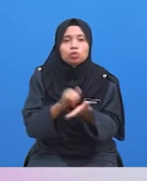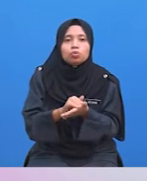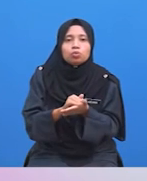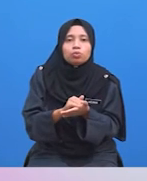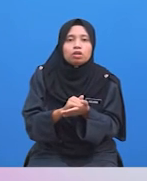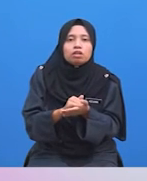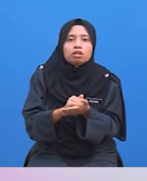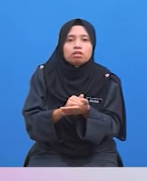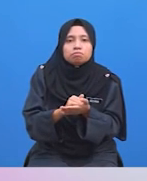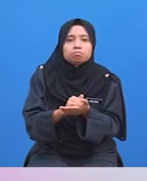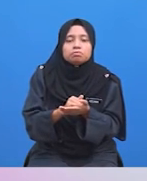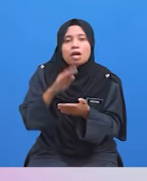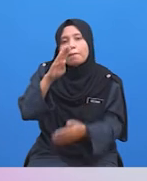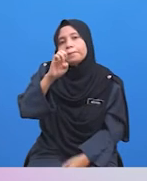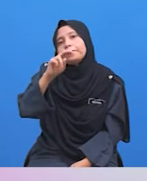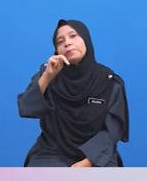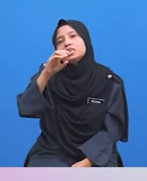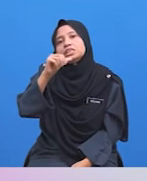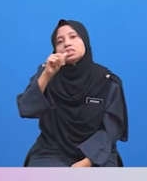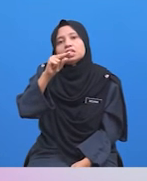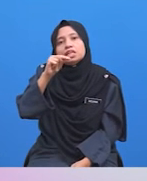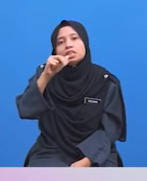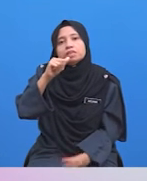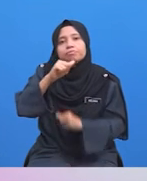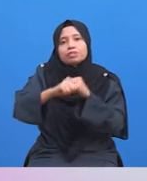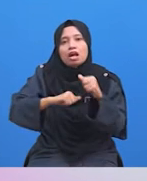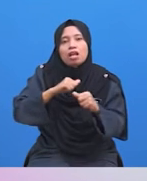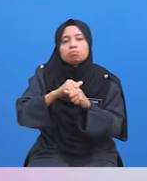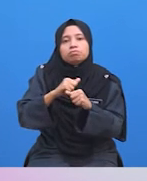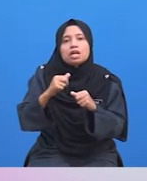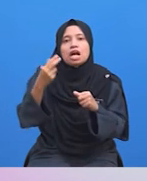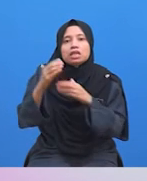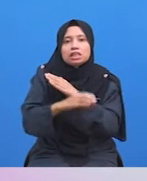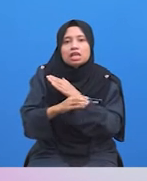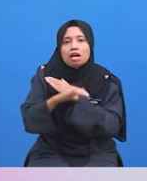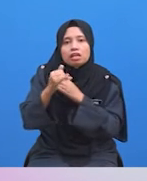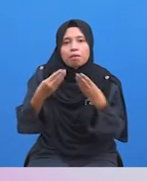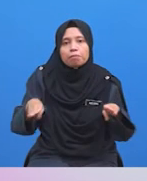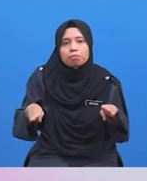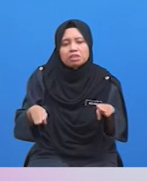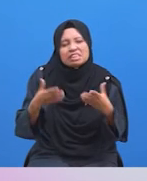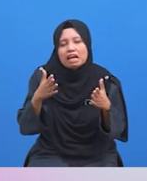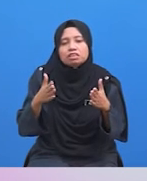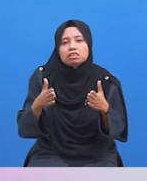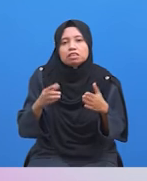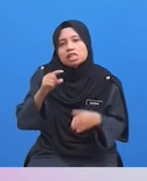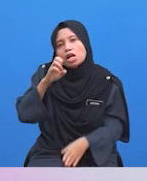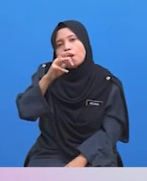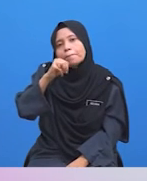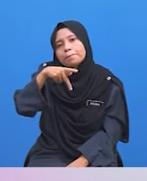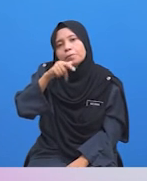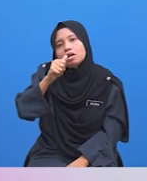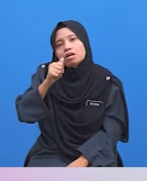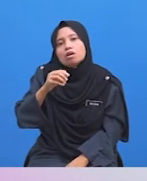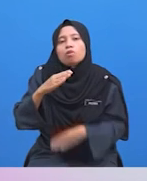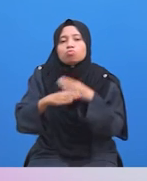facto bencana alam negara yang bebas daripada bencana alam seperti gempa bumi letusan gunung